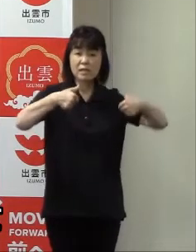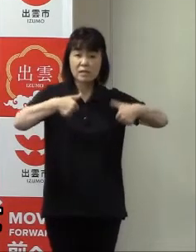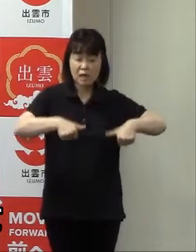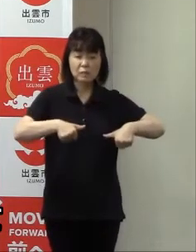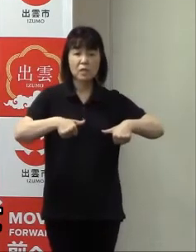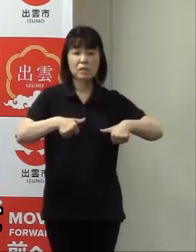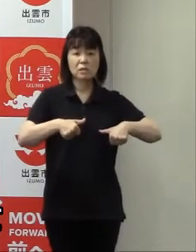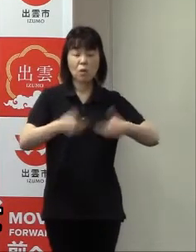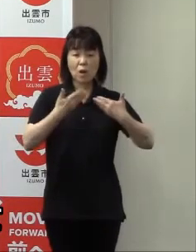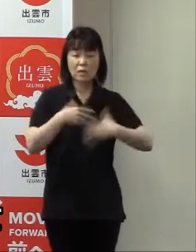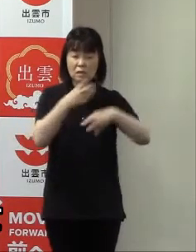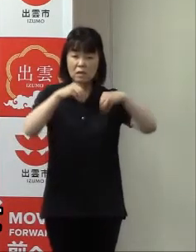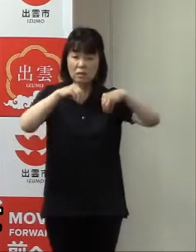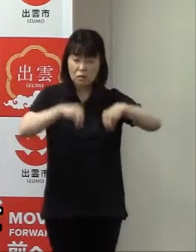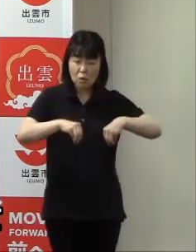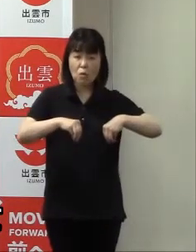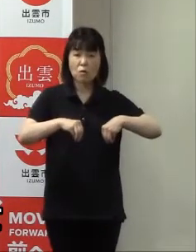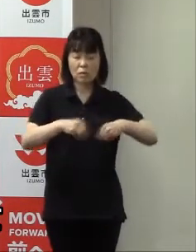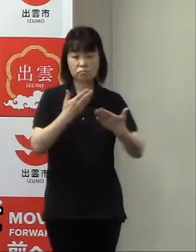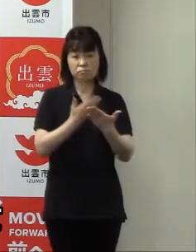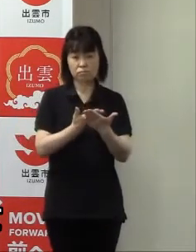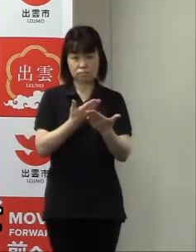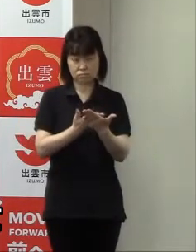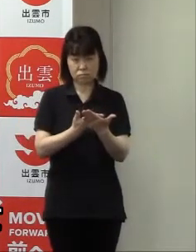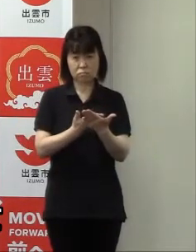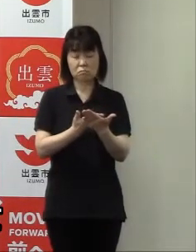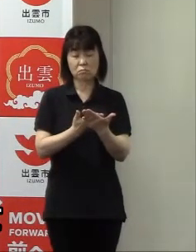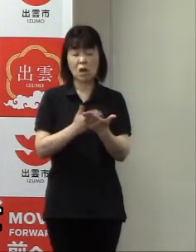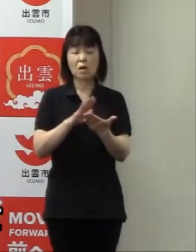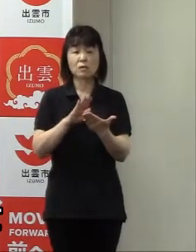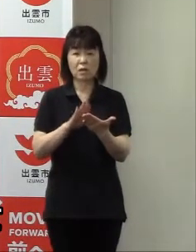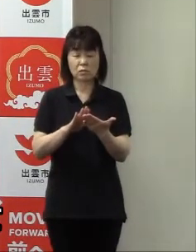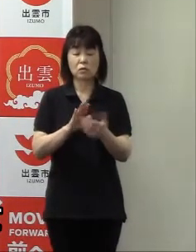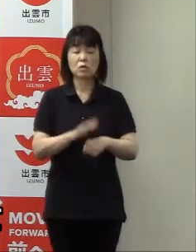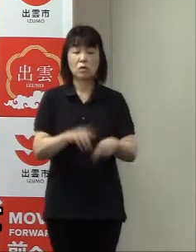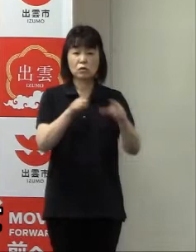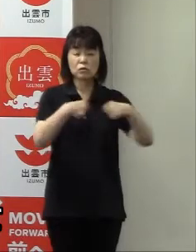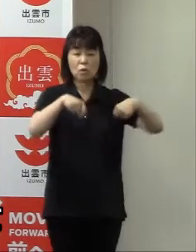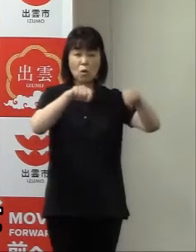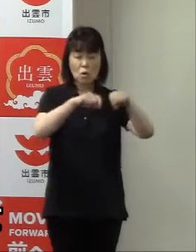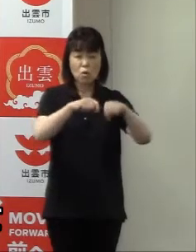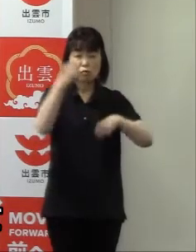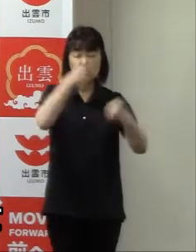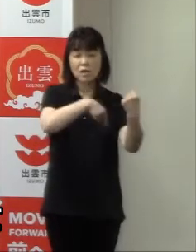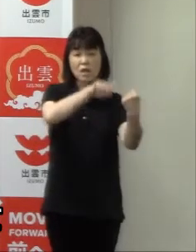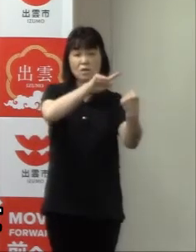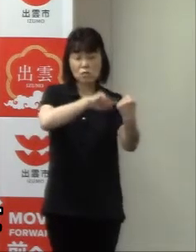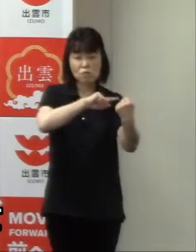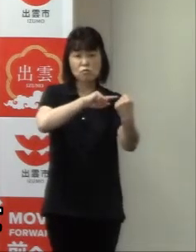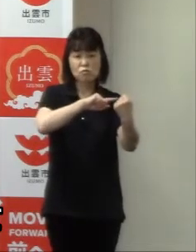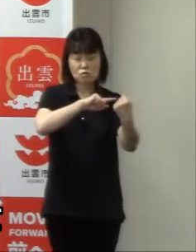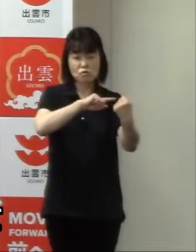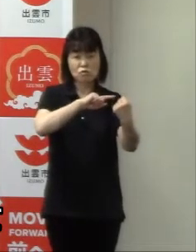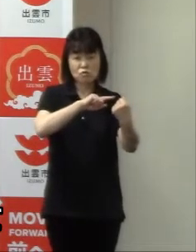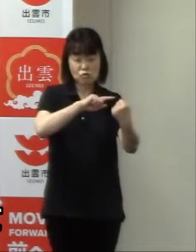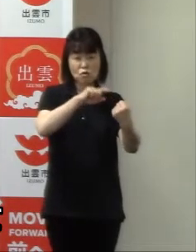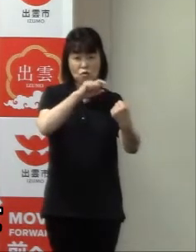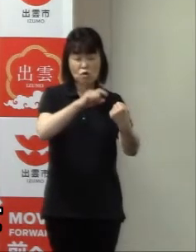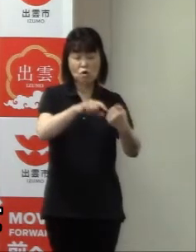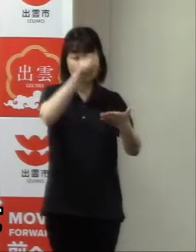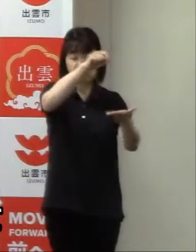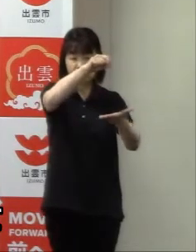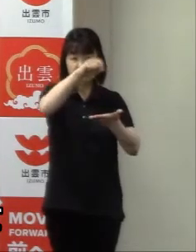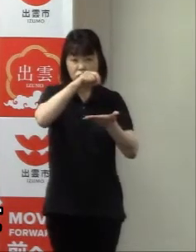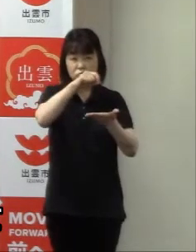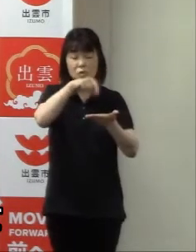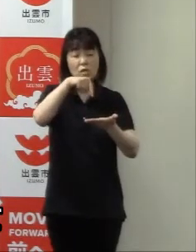めていらっしゃったわけですけれども、地方電力がこのような提案をしているということについて、市長としてはどの